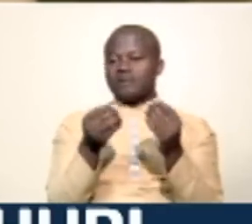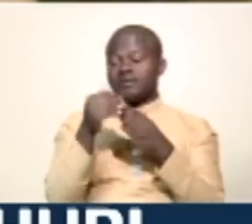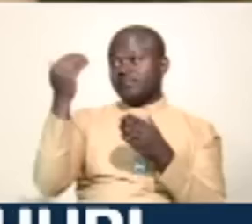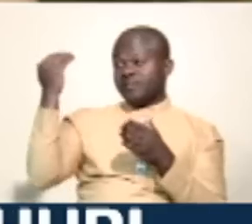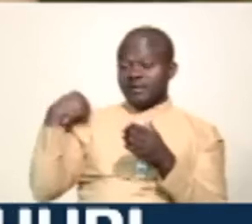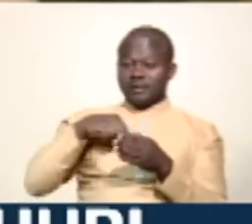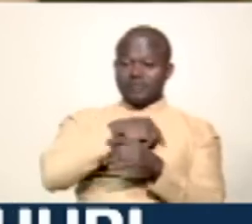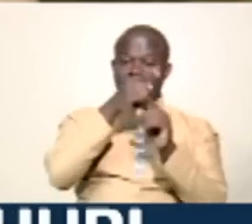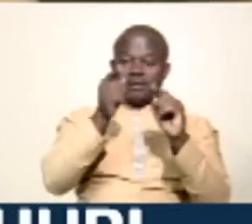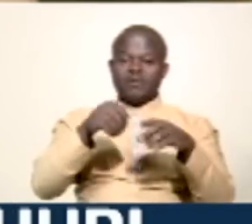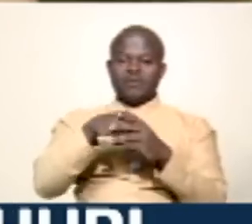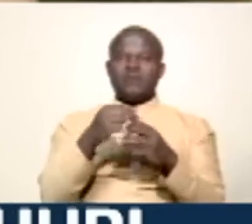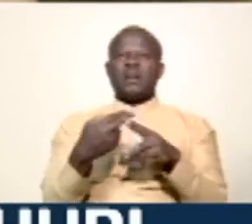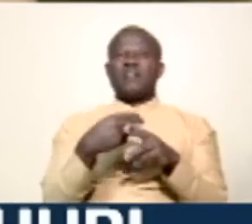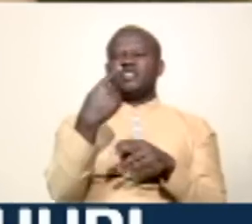twari twarageze mu